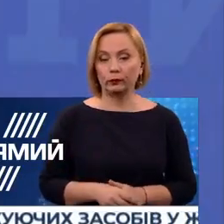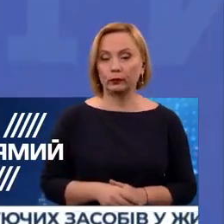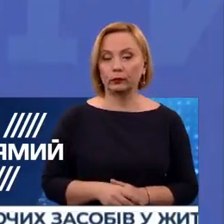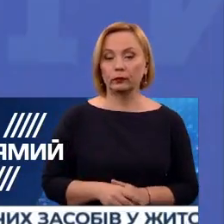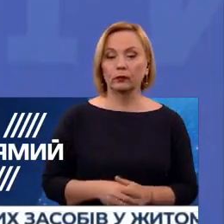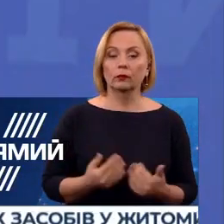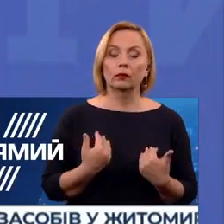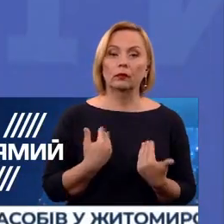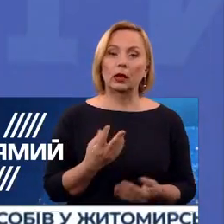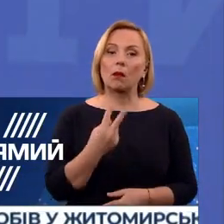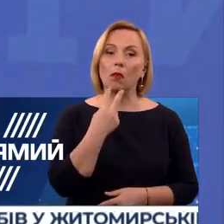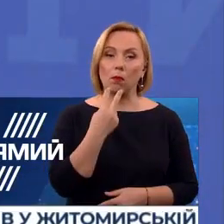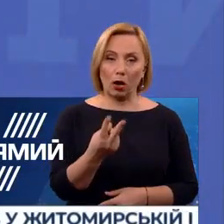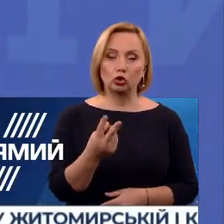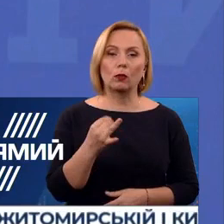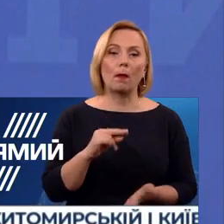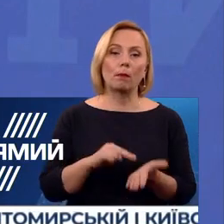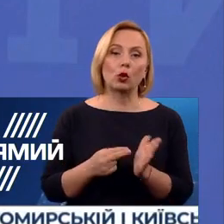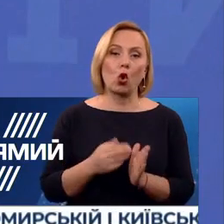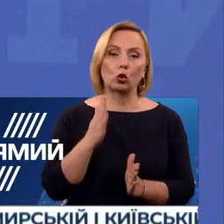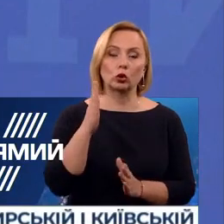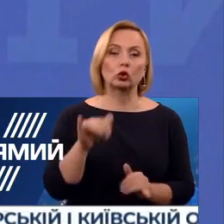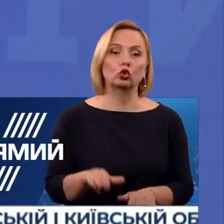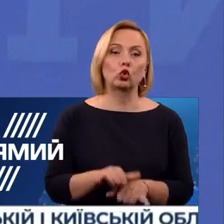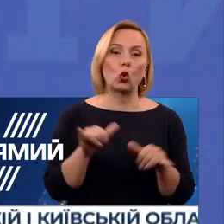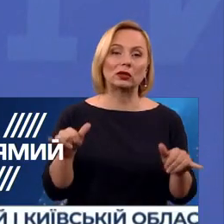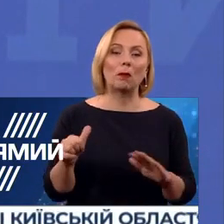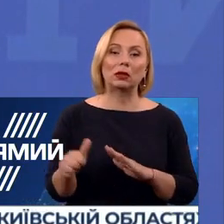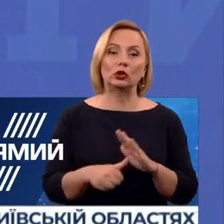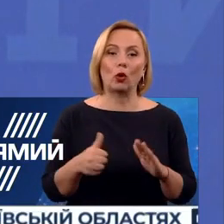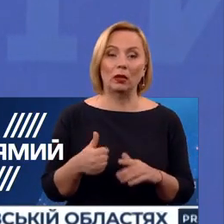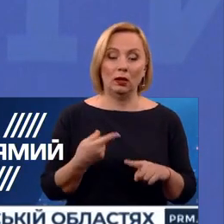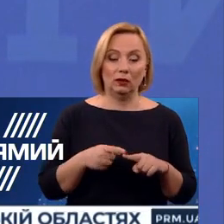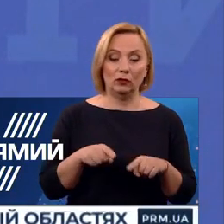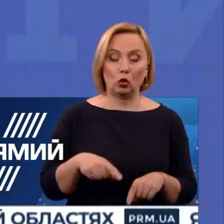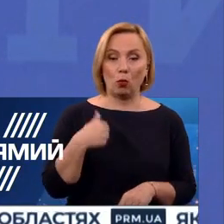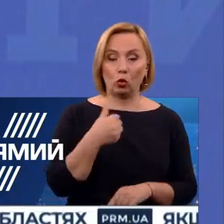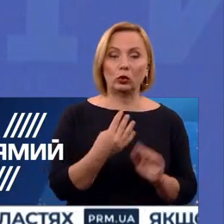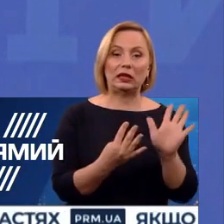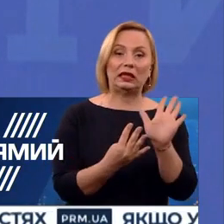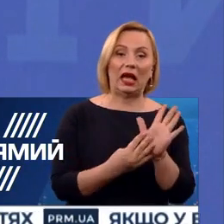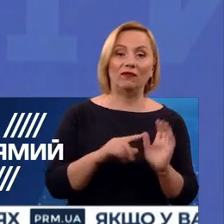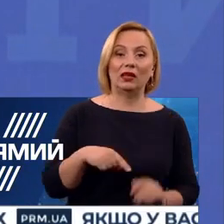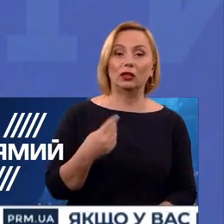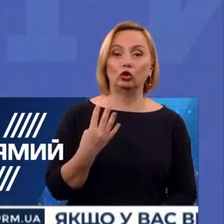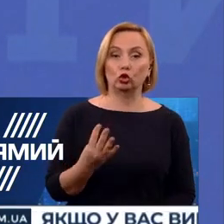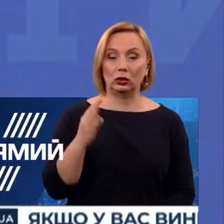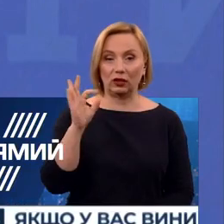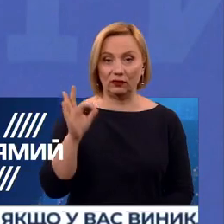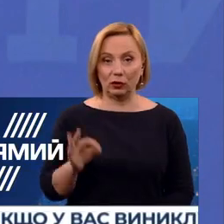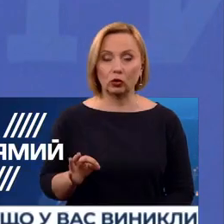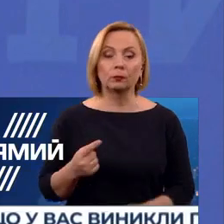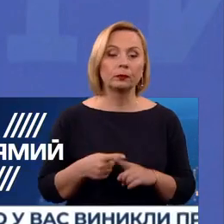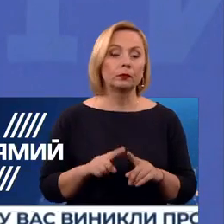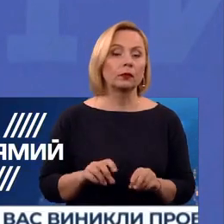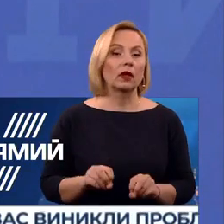Ми бачимо, що і прогнозуємо зростання безробіття в цьому році до 9,4%. Виходячи з цих викликів,